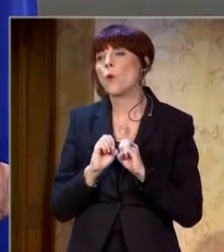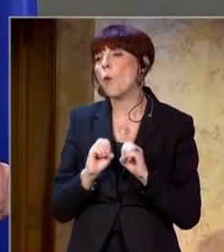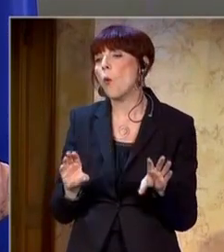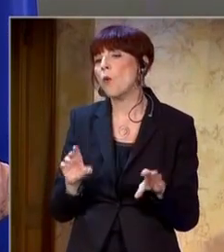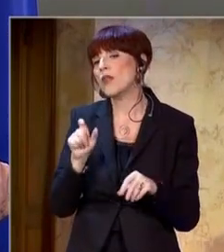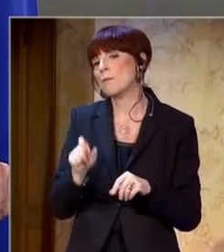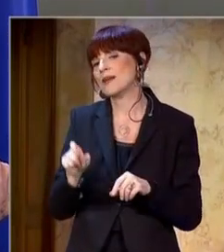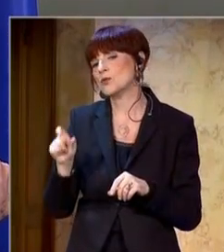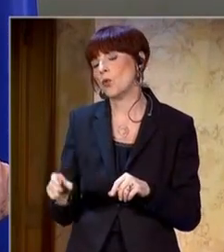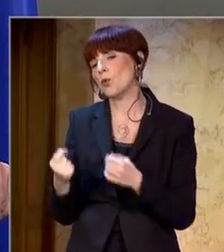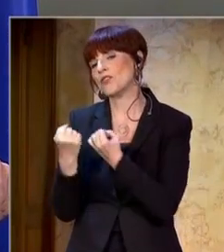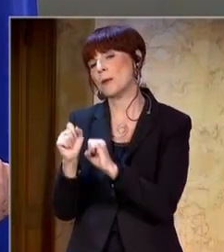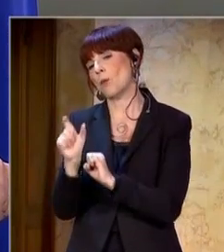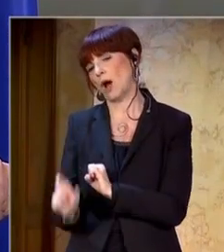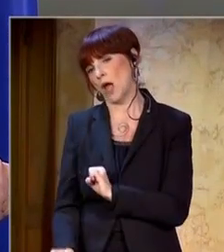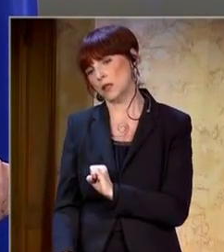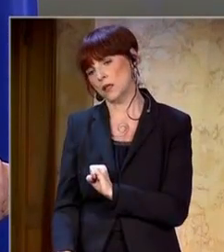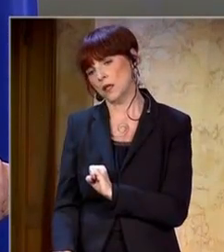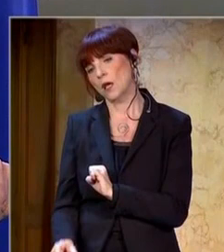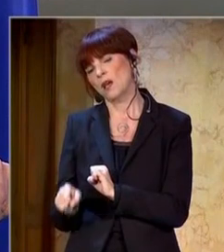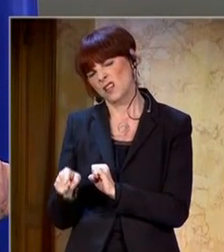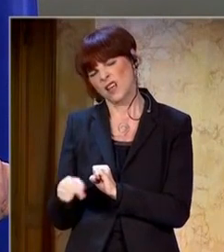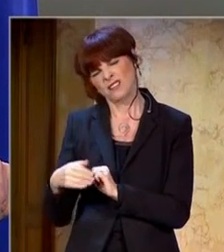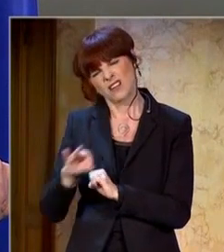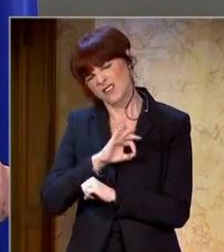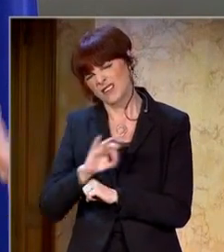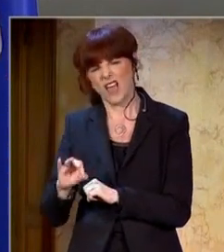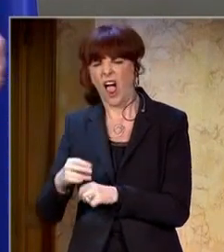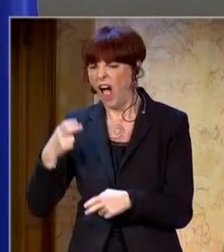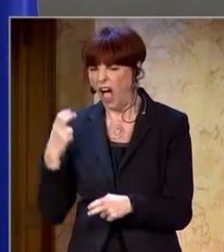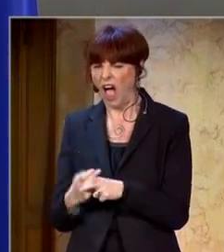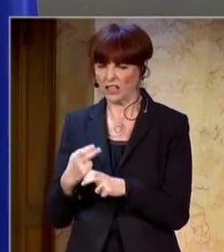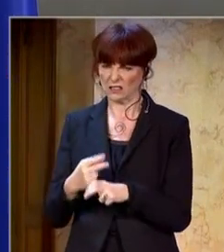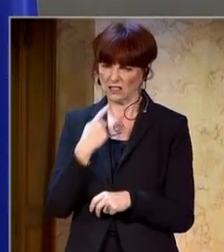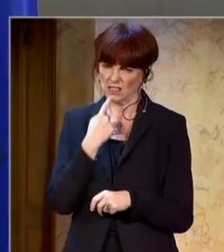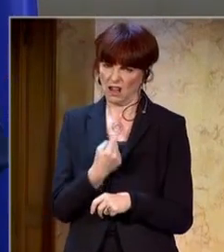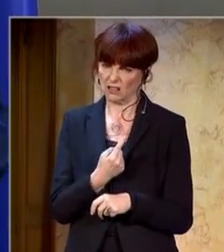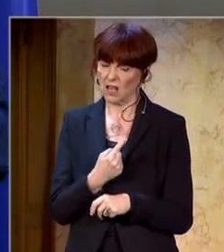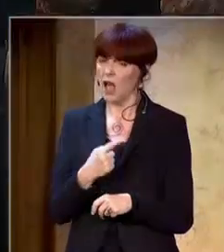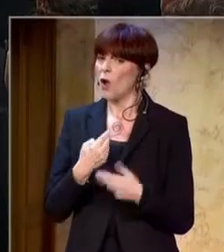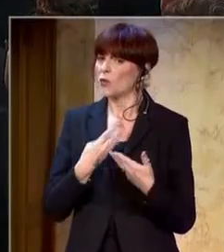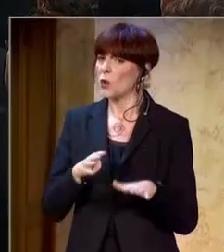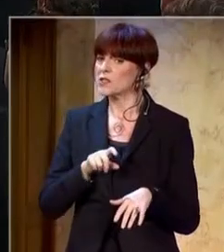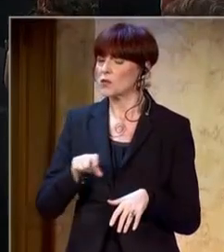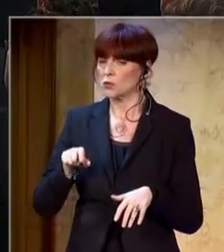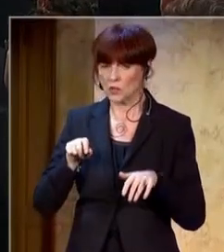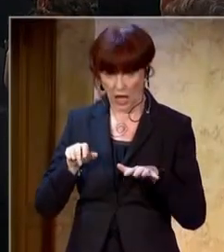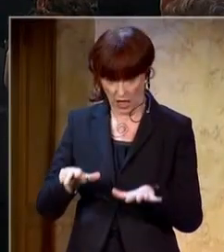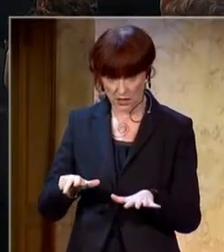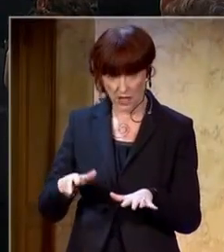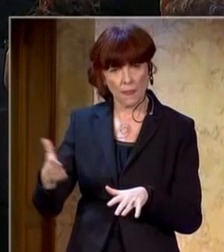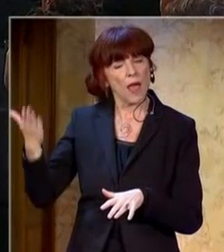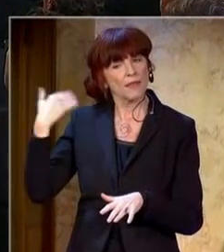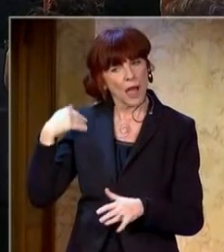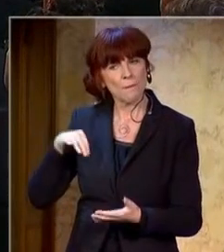das ist sehr scharf, ein sehr scharfer Befund. Und gerade in dem Moment 1918, und auch das wurde ja angesprochen,